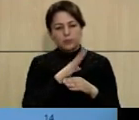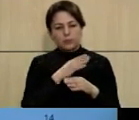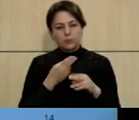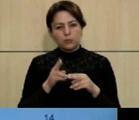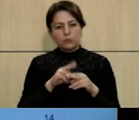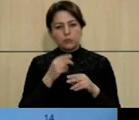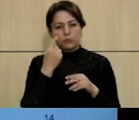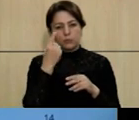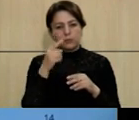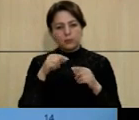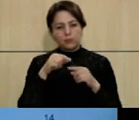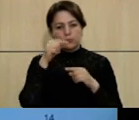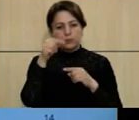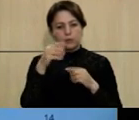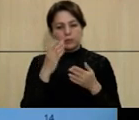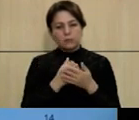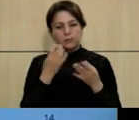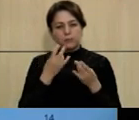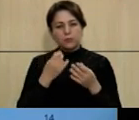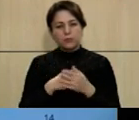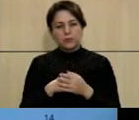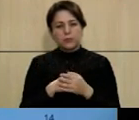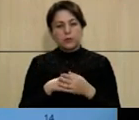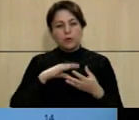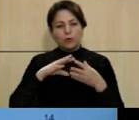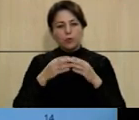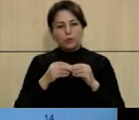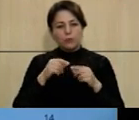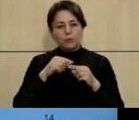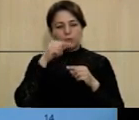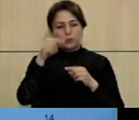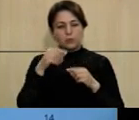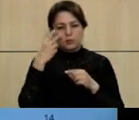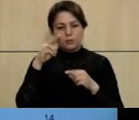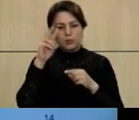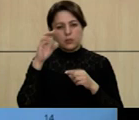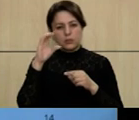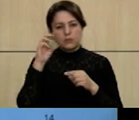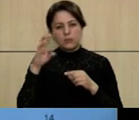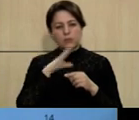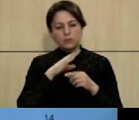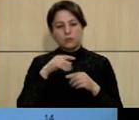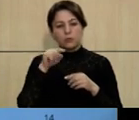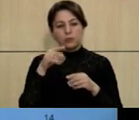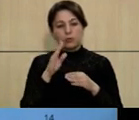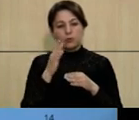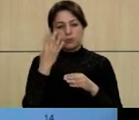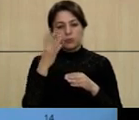bitta bo'lagini uzunligini topib olishimiz kerak. Ya'ni umumiy uzunligimiz 22 sm bo'lgandan keyin uni 4 ga